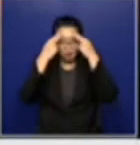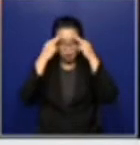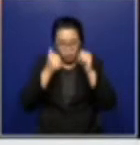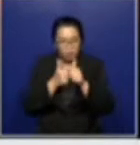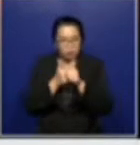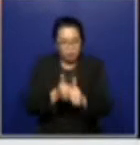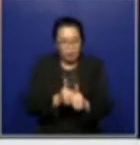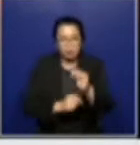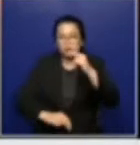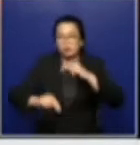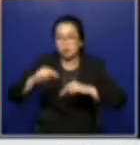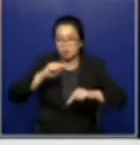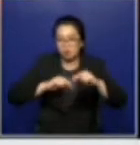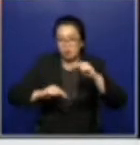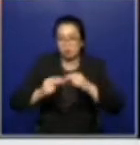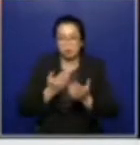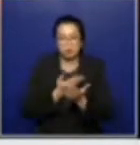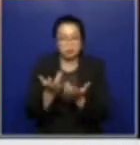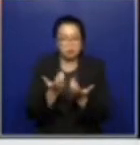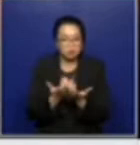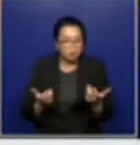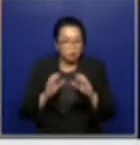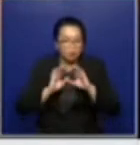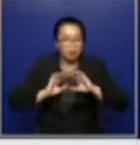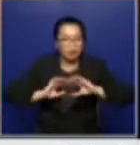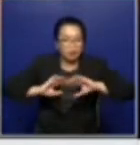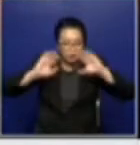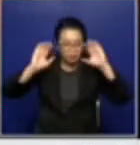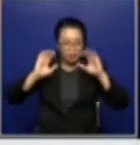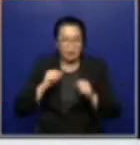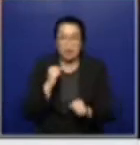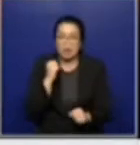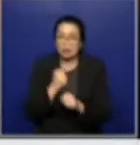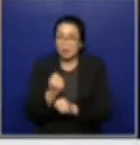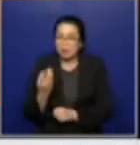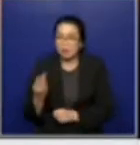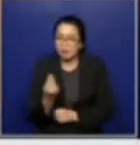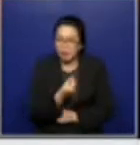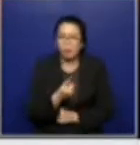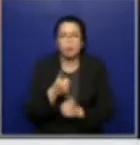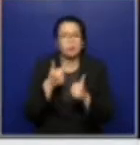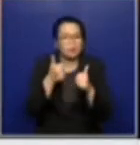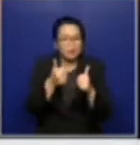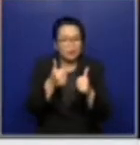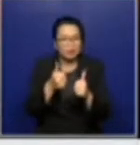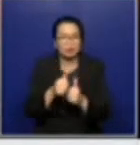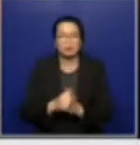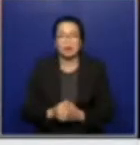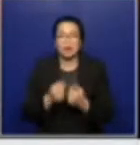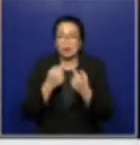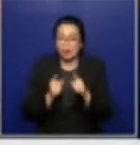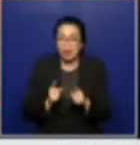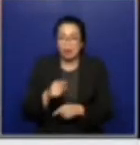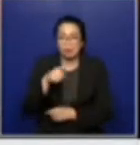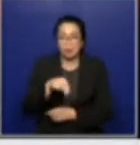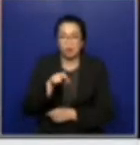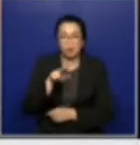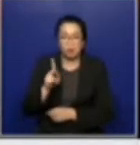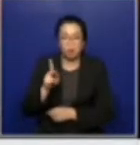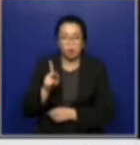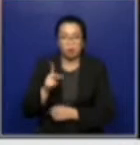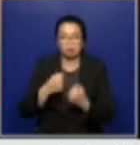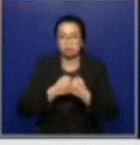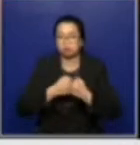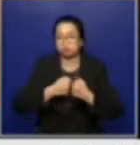รวจสอบการทำให้เร็วให้ทันการเป็นเรื่องดีครับพรกนี้มีอายุถึง